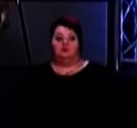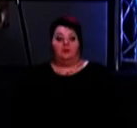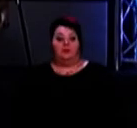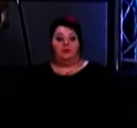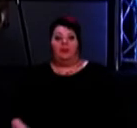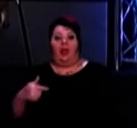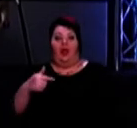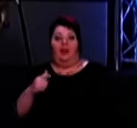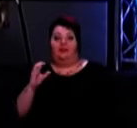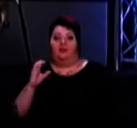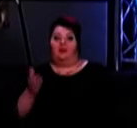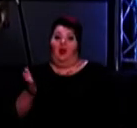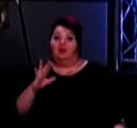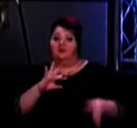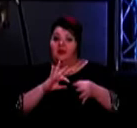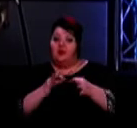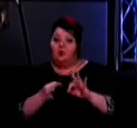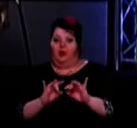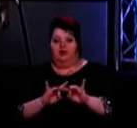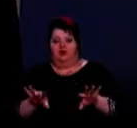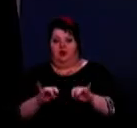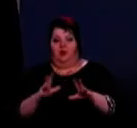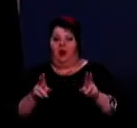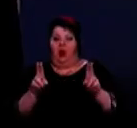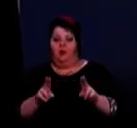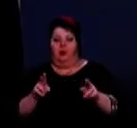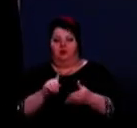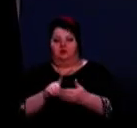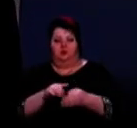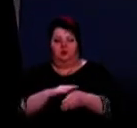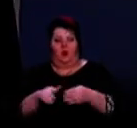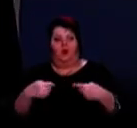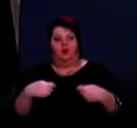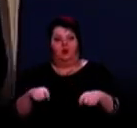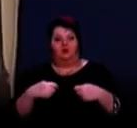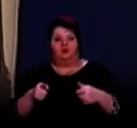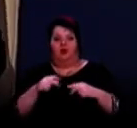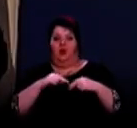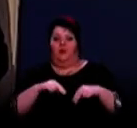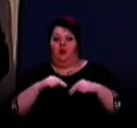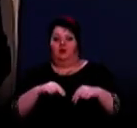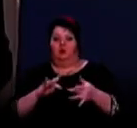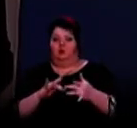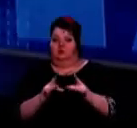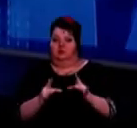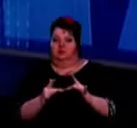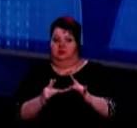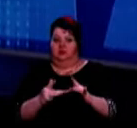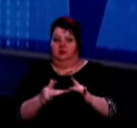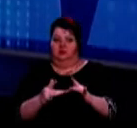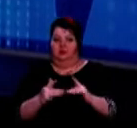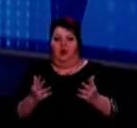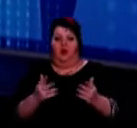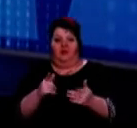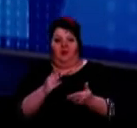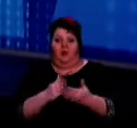Альона Сергіївна, давайте докладніше розповімо, яких правил повинні дотримуватися продавці, які працюють онлайн, які вимоги до них. Ви маєте